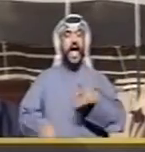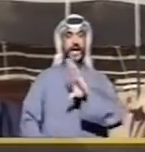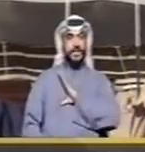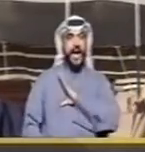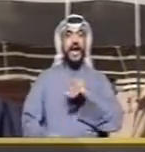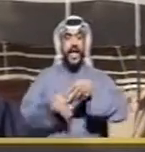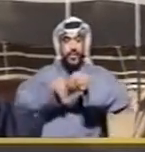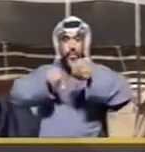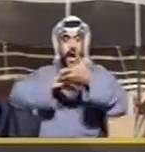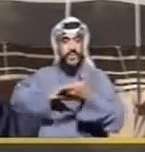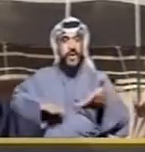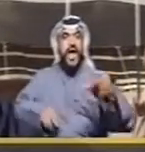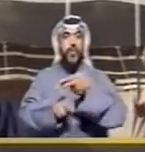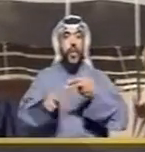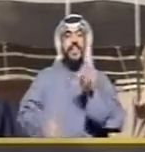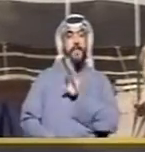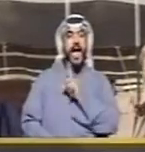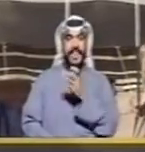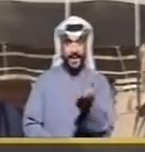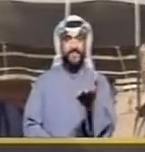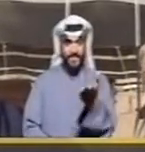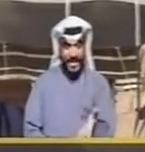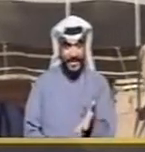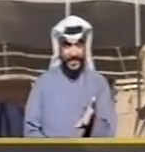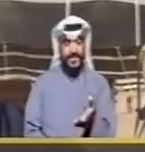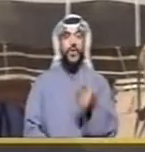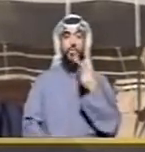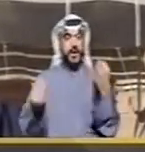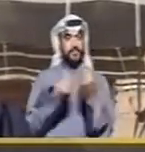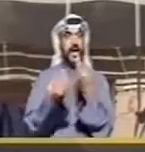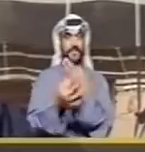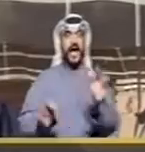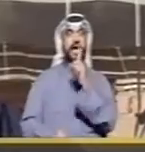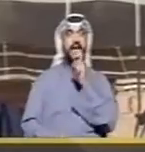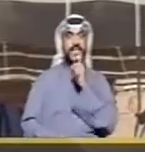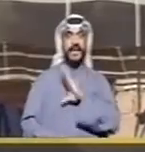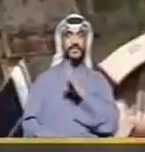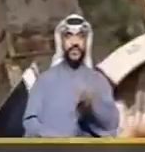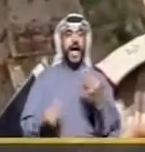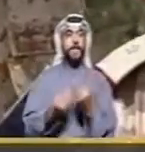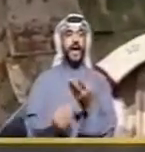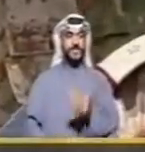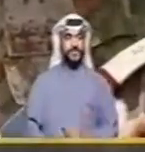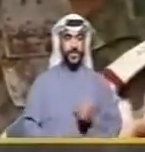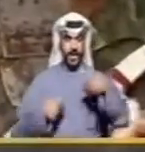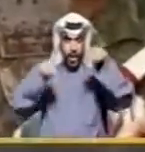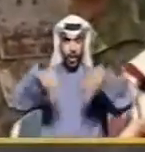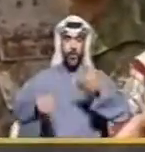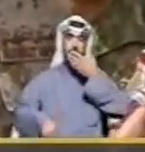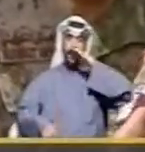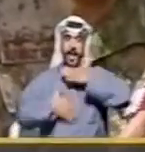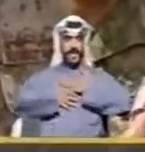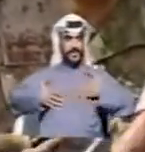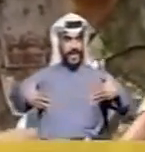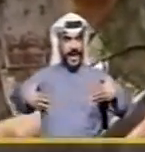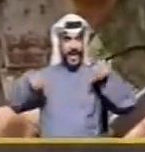القطرية، زائد وحدة المشاركة من الحرس الوطني. اليوم تشرفنا بحضور